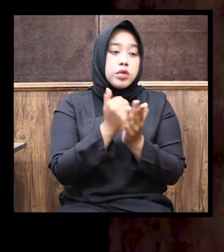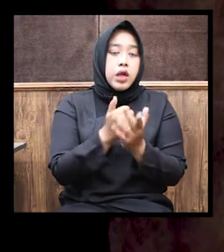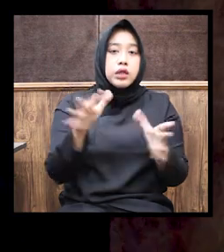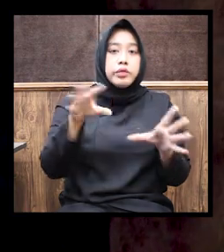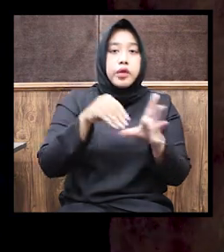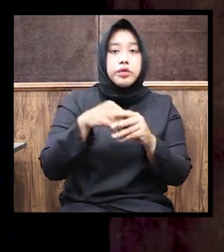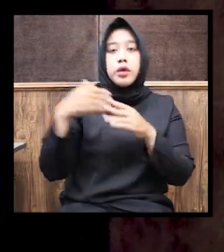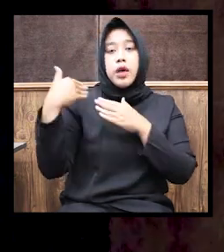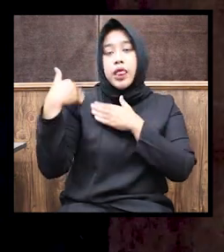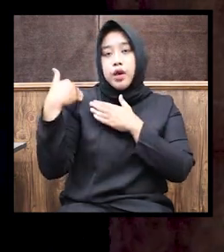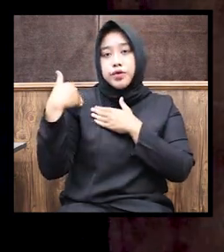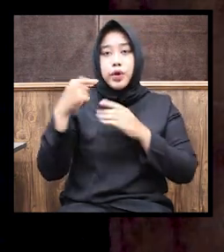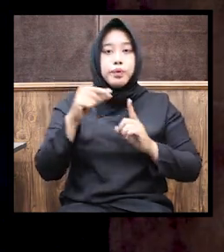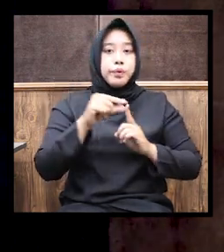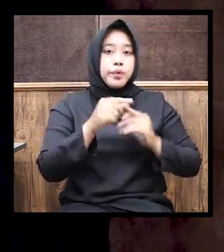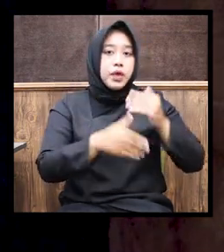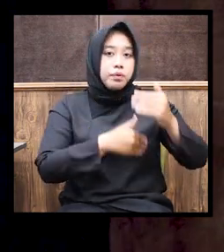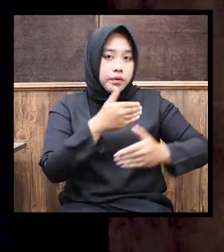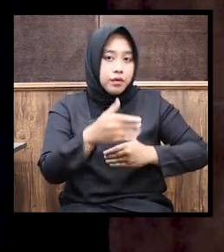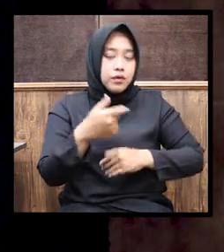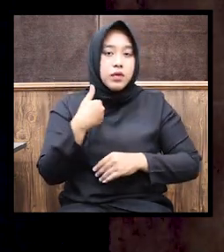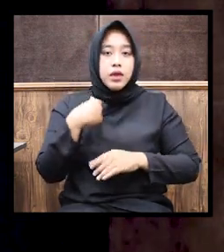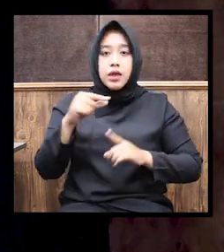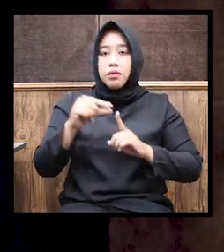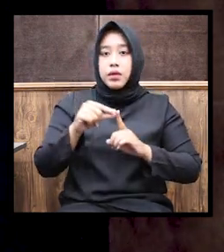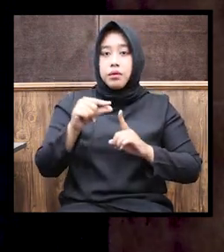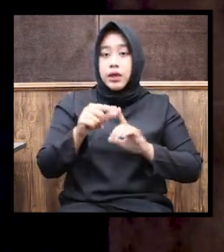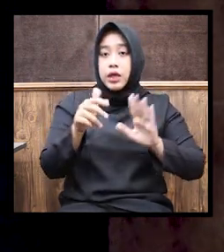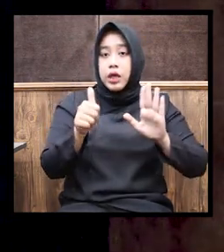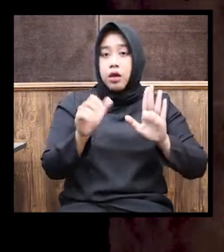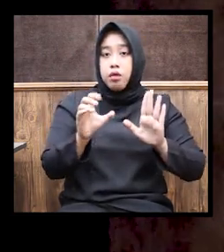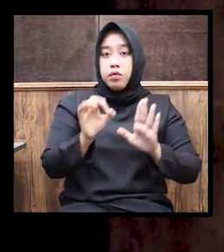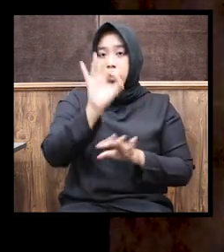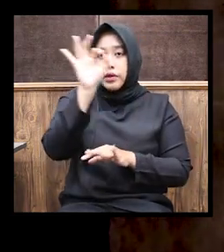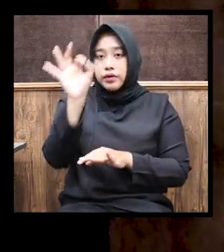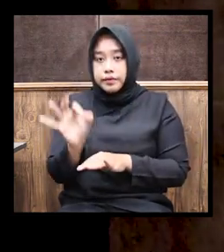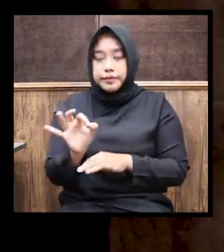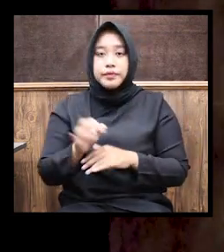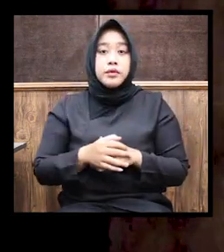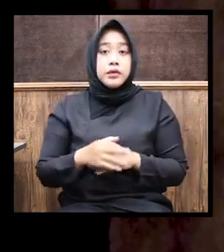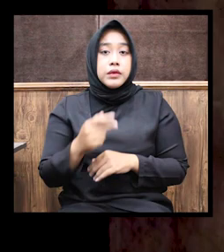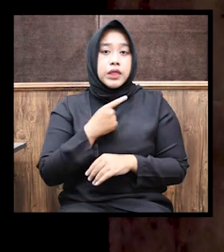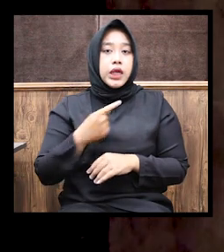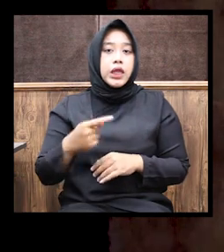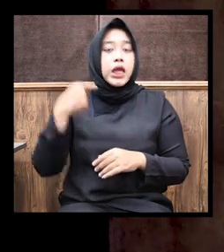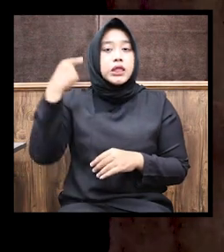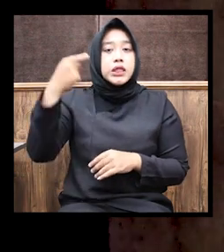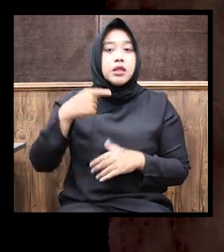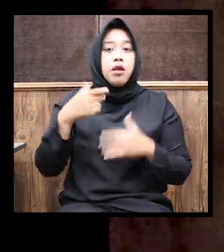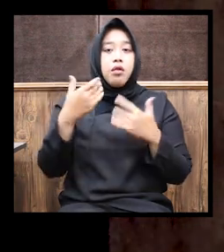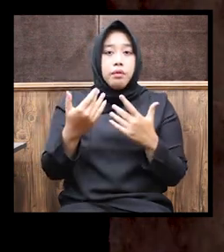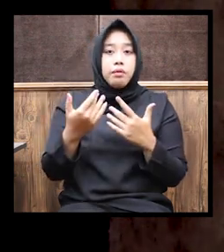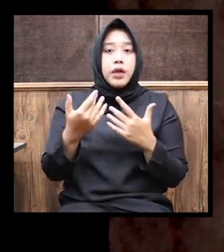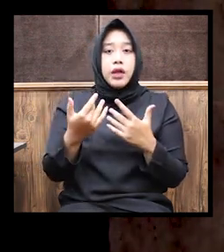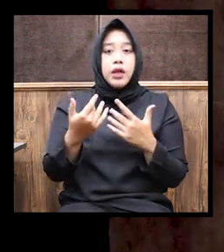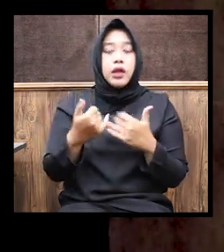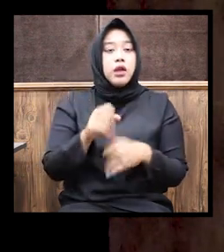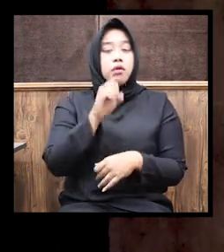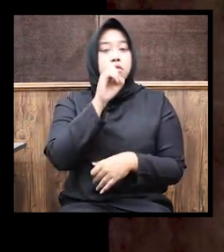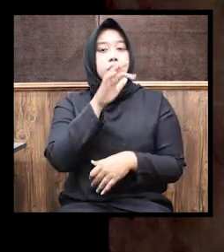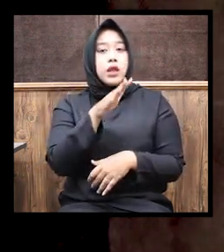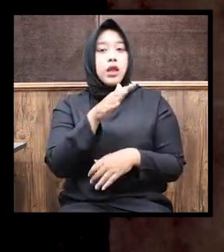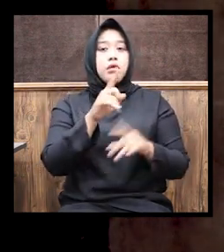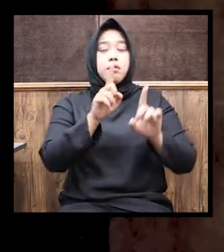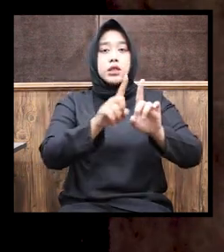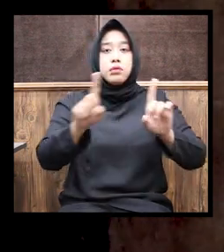adanya ee PP 60 dan yang lainnya tadi seperti itu Jadi kita juga selalu menyounding